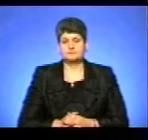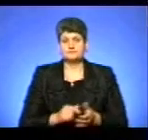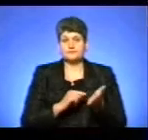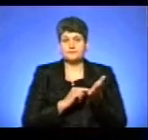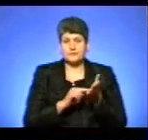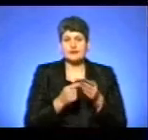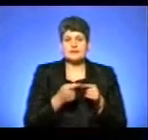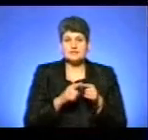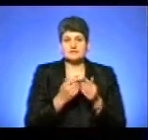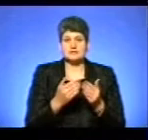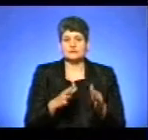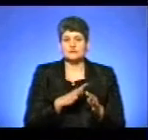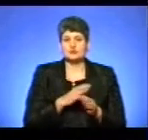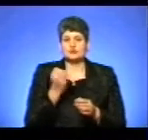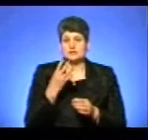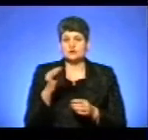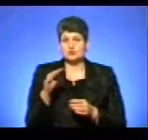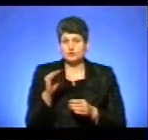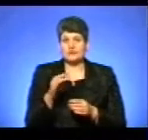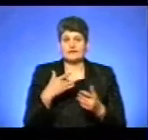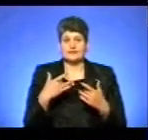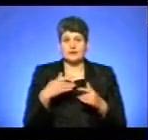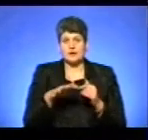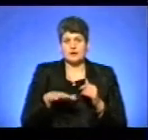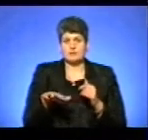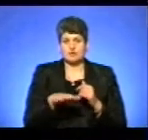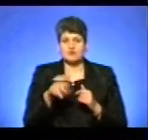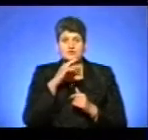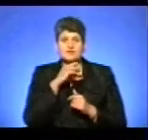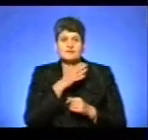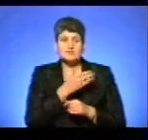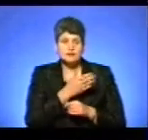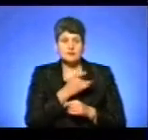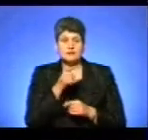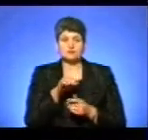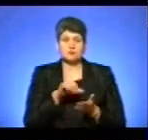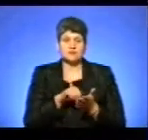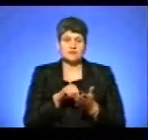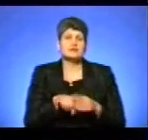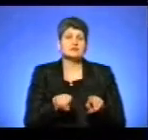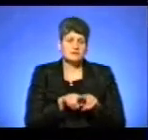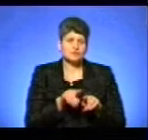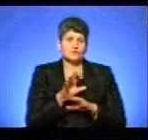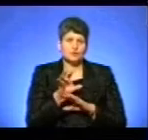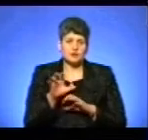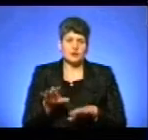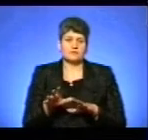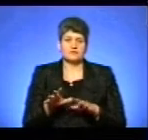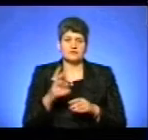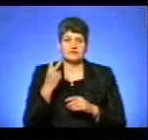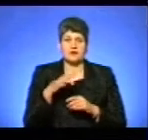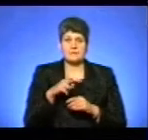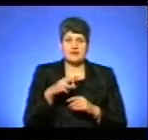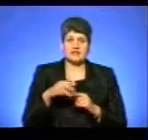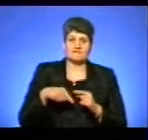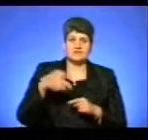Зазначу, ця ж виставка діяла 14 жовтня на Театральній площі у Чернівцях. На ній були представлені ці ж світлини у масштабі 2 метри у